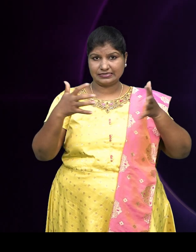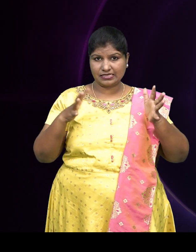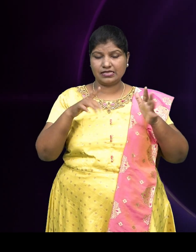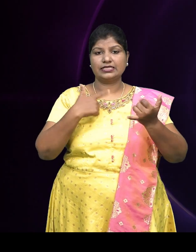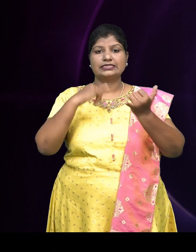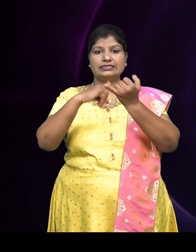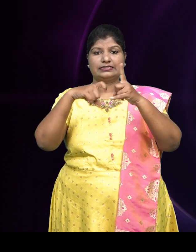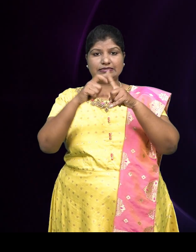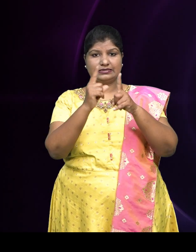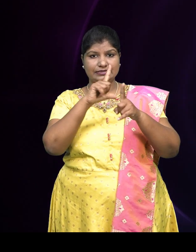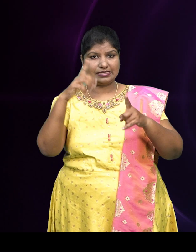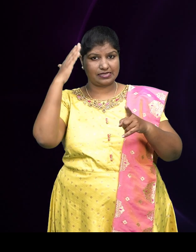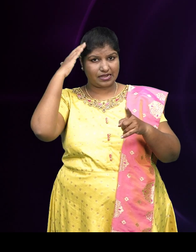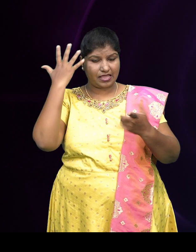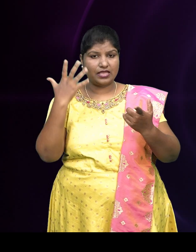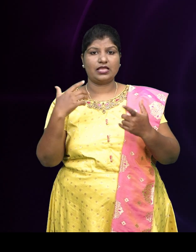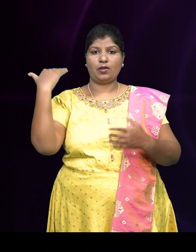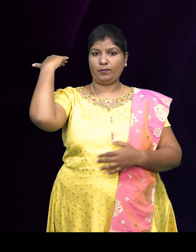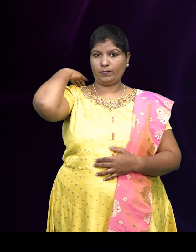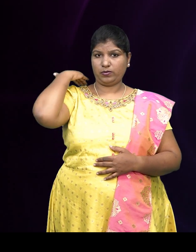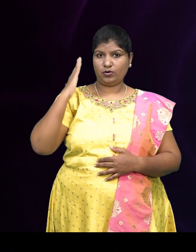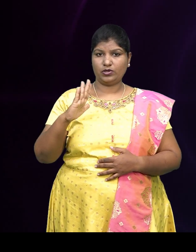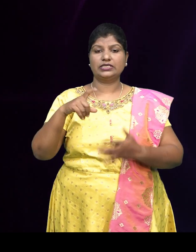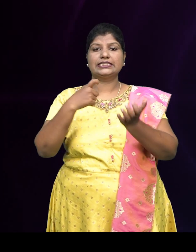पसलियां और छाती की हड्डी,